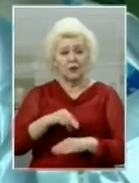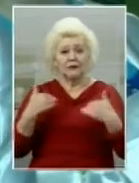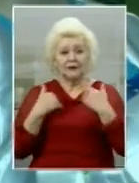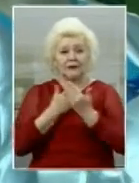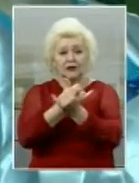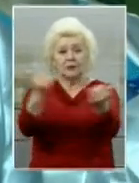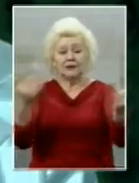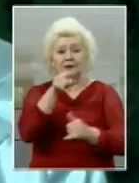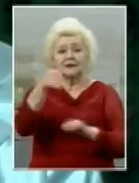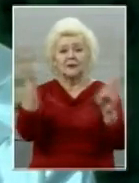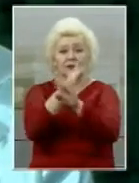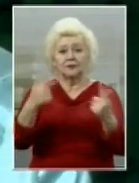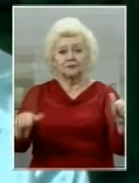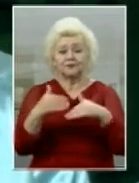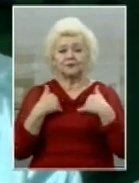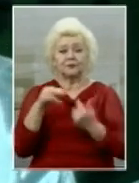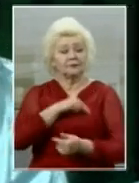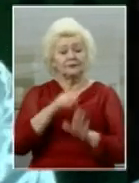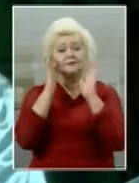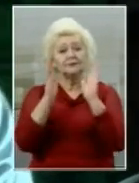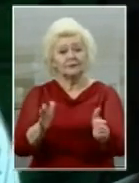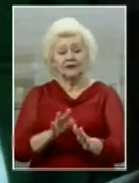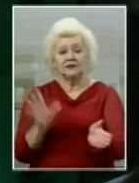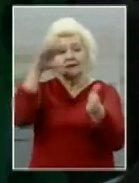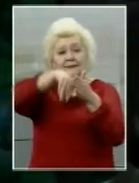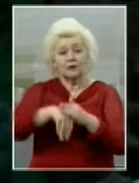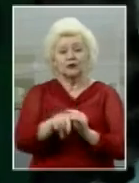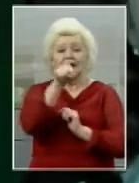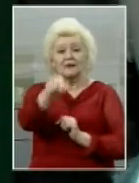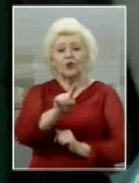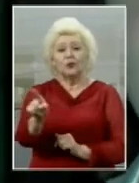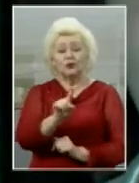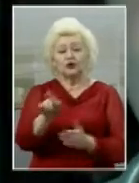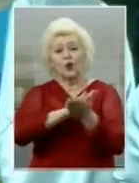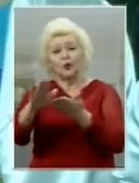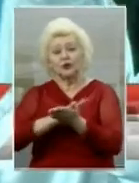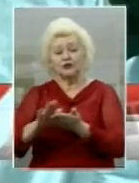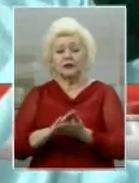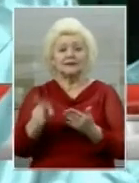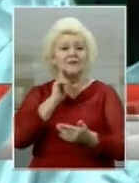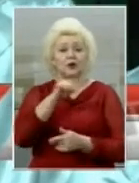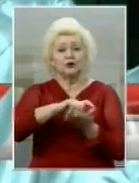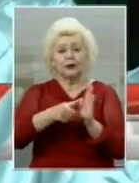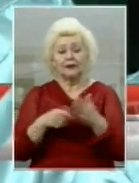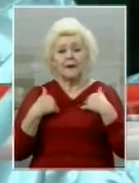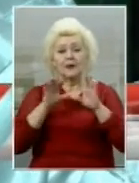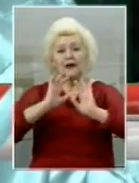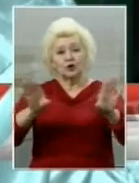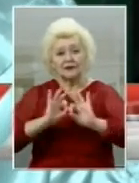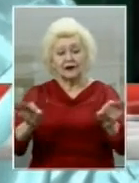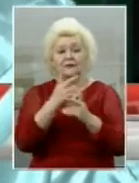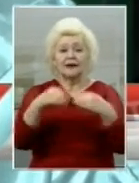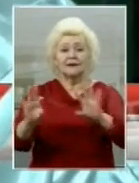цим природним об'єктам. Наша робота не лише закладається в тому, щоб очищувати. В молодших класах ми розказуємо,